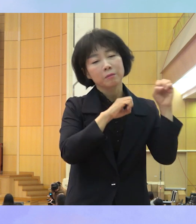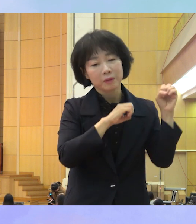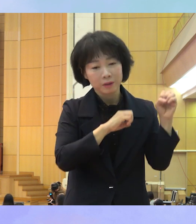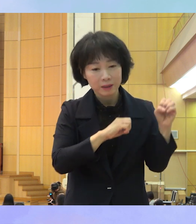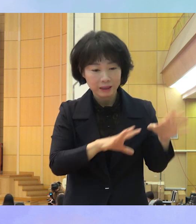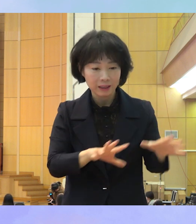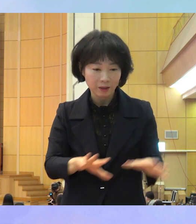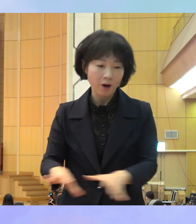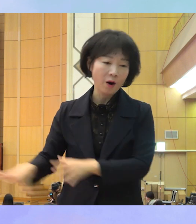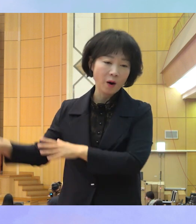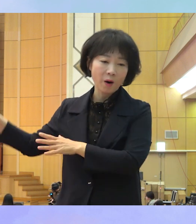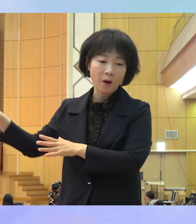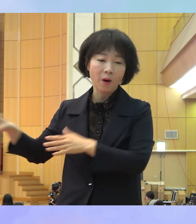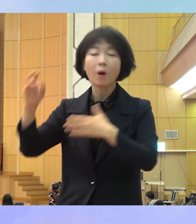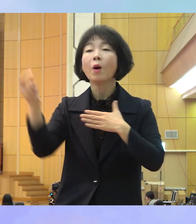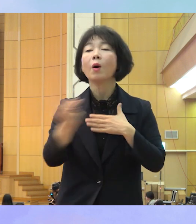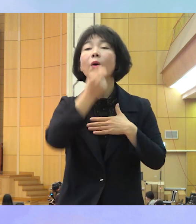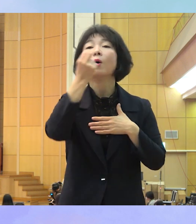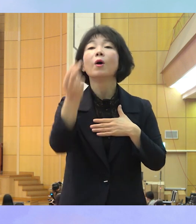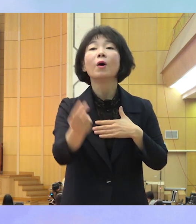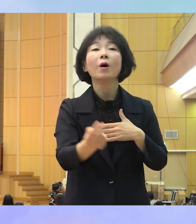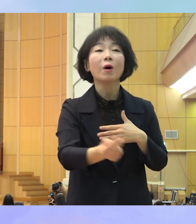죽음까지도 힘을 잃고